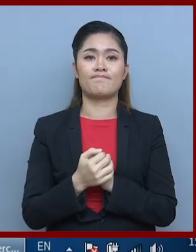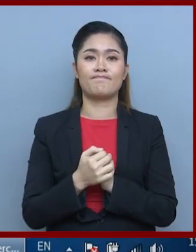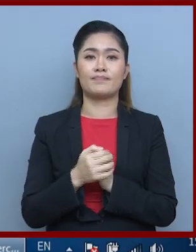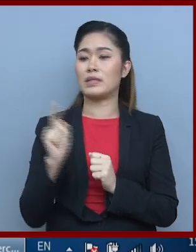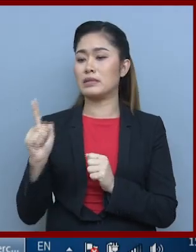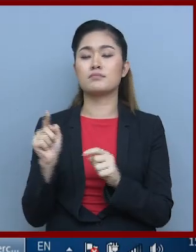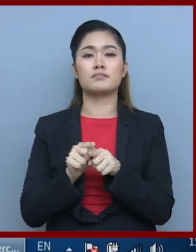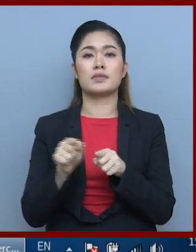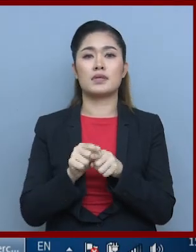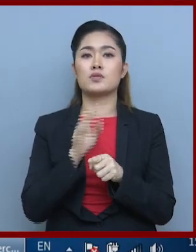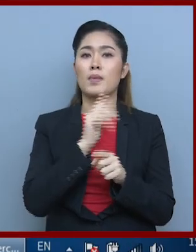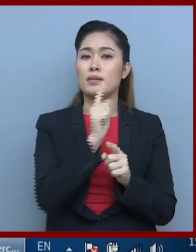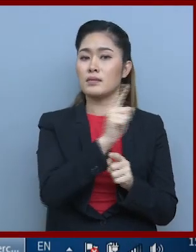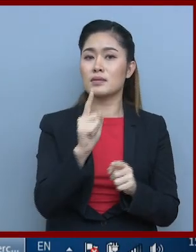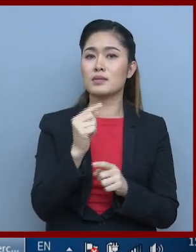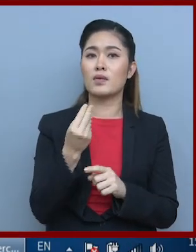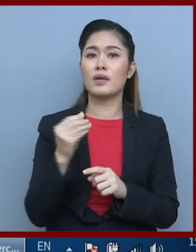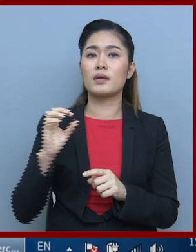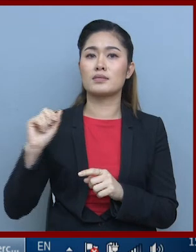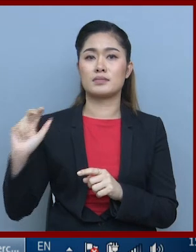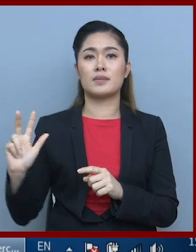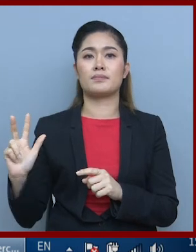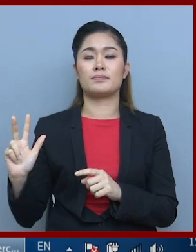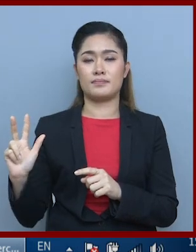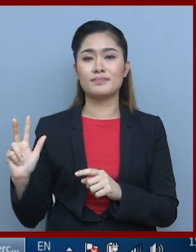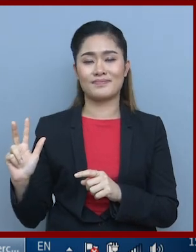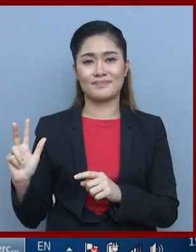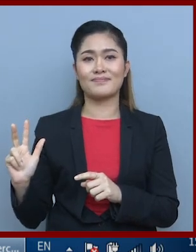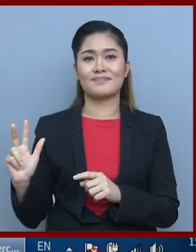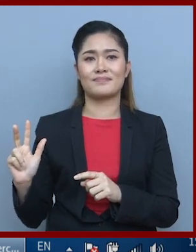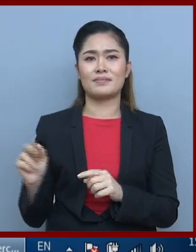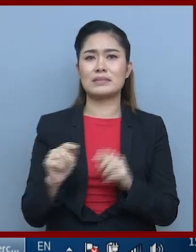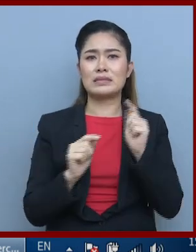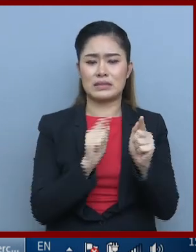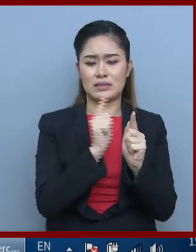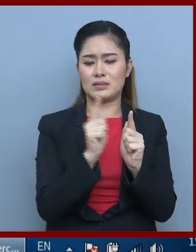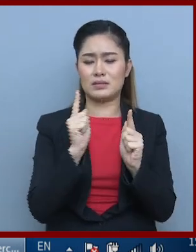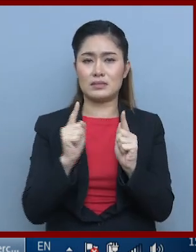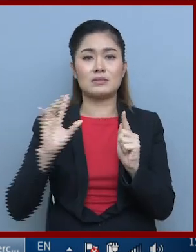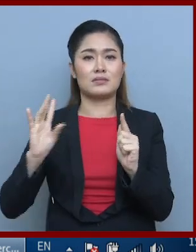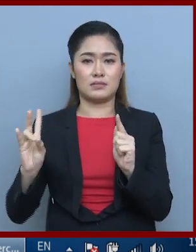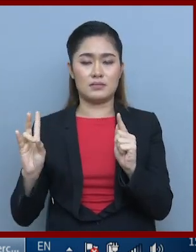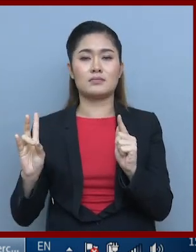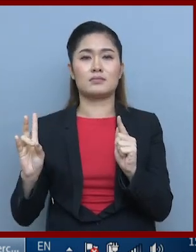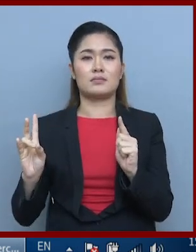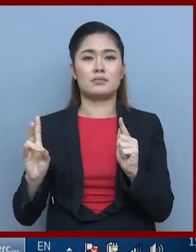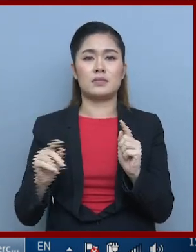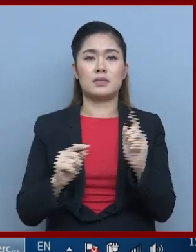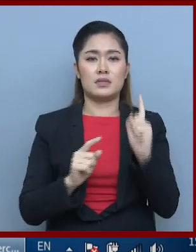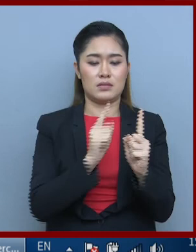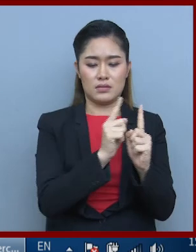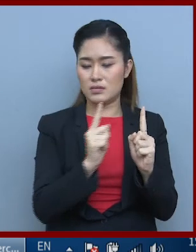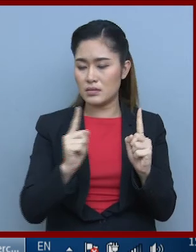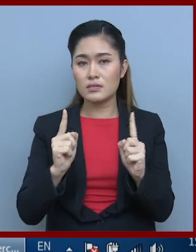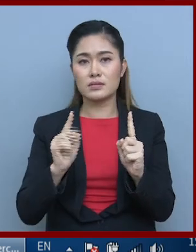1ถ้าเซตตรงนี้เป็น11ก็คือเป็นเลขอะไรครับเลข3ถ้า1ทั้ง3ตัวก็เป็น7ถ้า